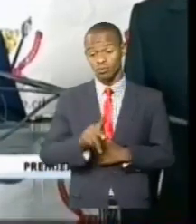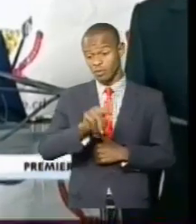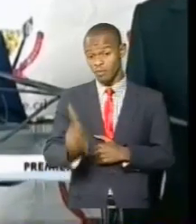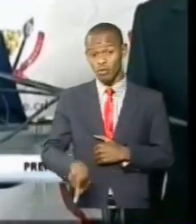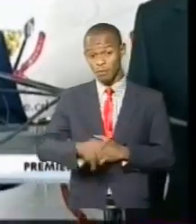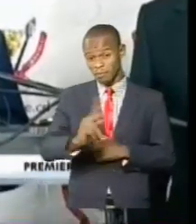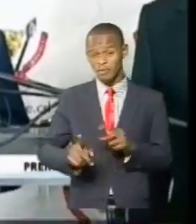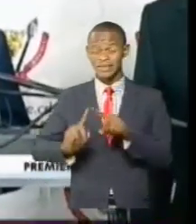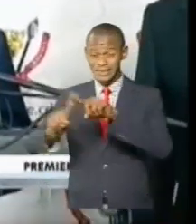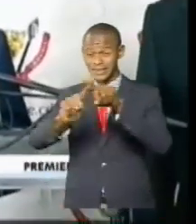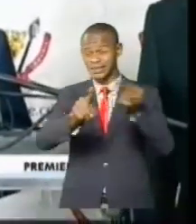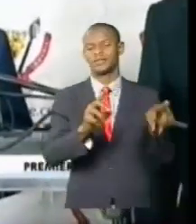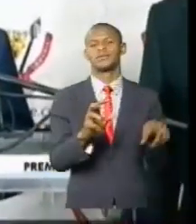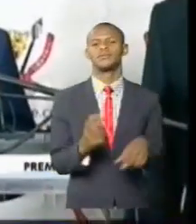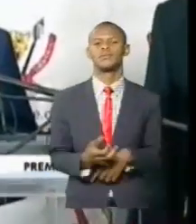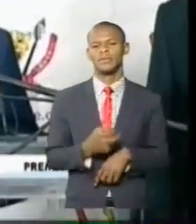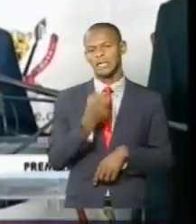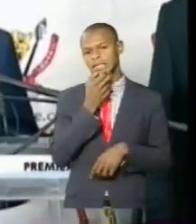le Grand Kassai,